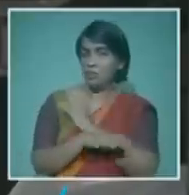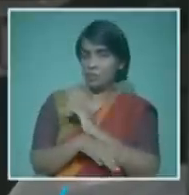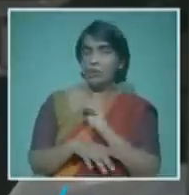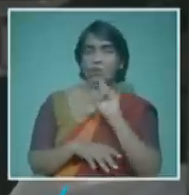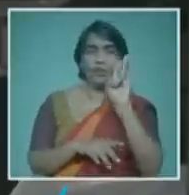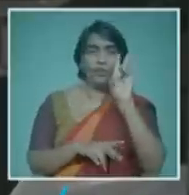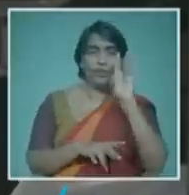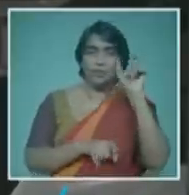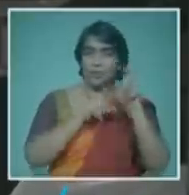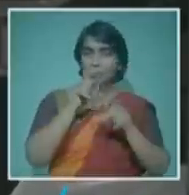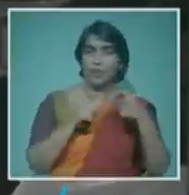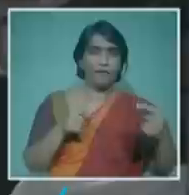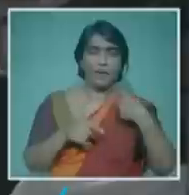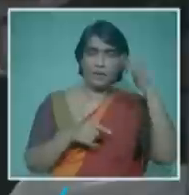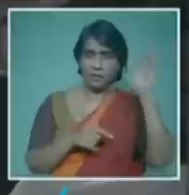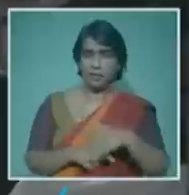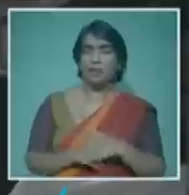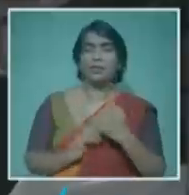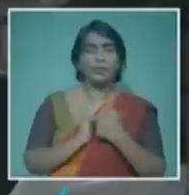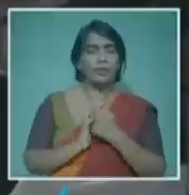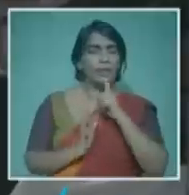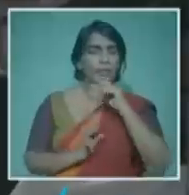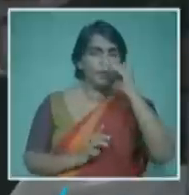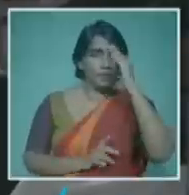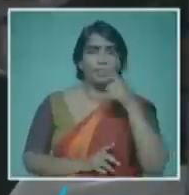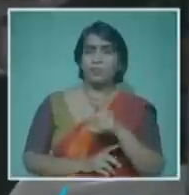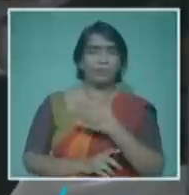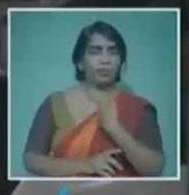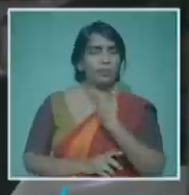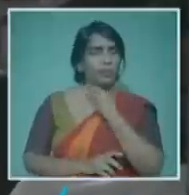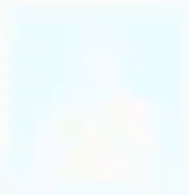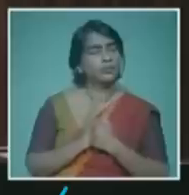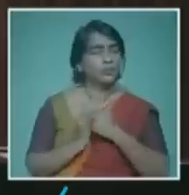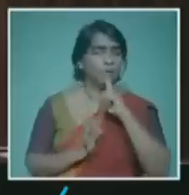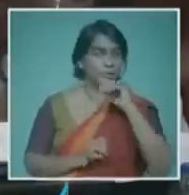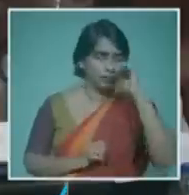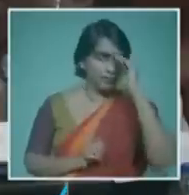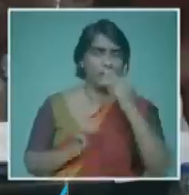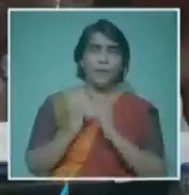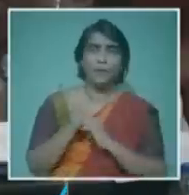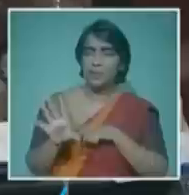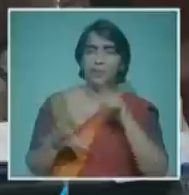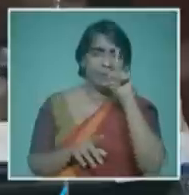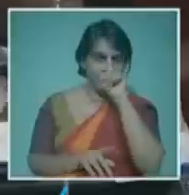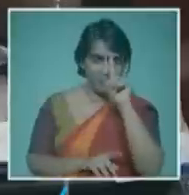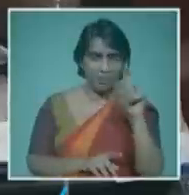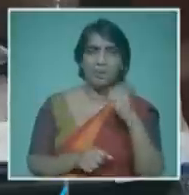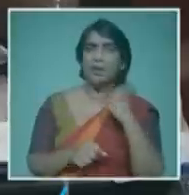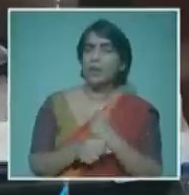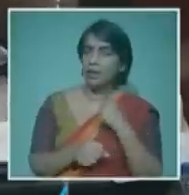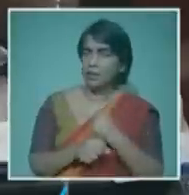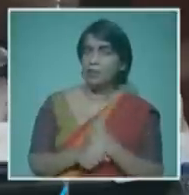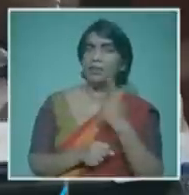25 දිනක් එක්ක විපක්ෂයට එනවයි කියලා. ගරු කතානායකතුමනි මේක සහගාන අපරාධ ප්‍රකාශයක්. මේ මාසේ විශේෂයෙන්ම ආණ්ඩු පක්ෂයේ